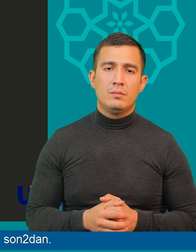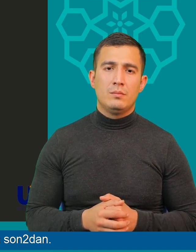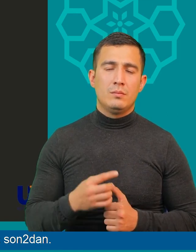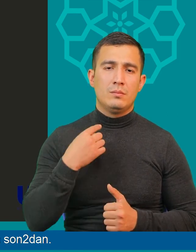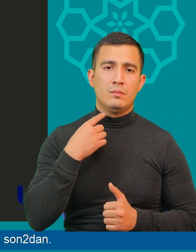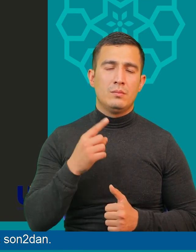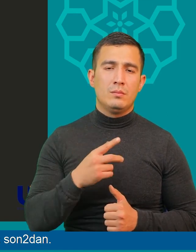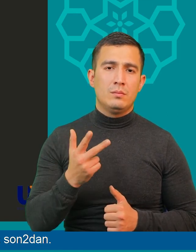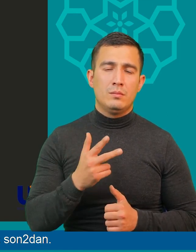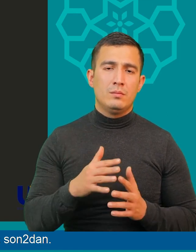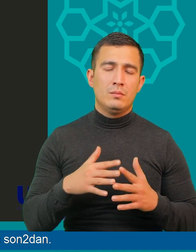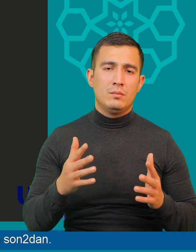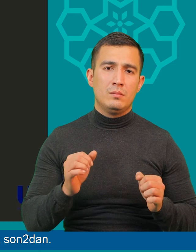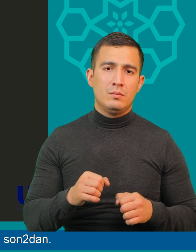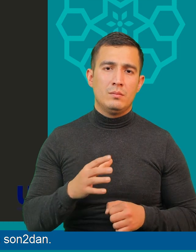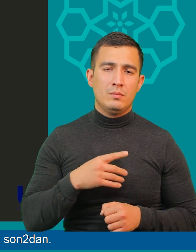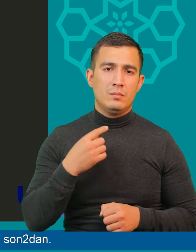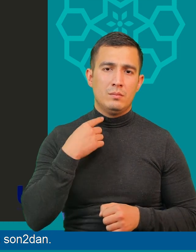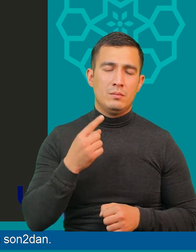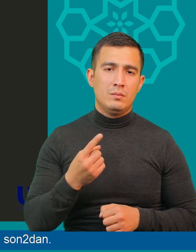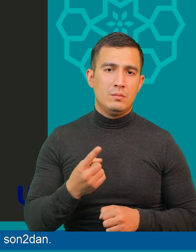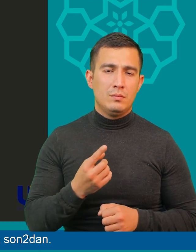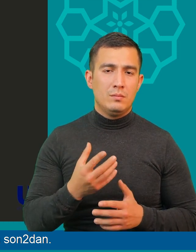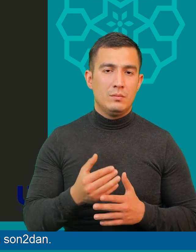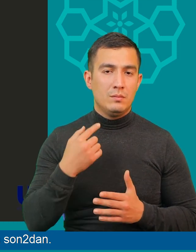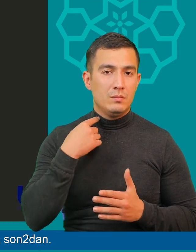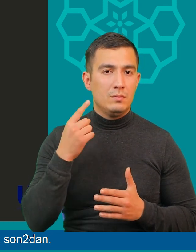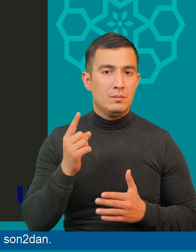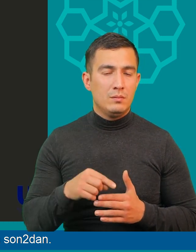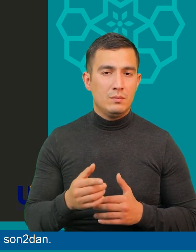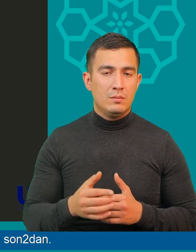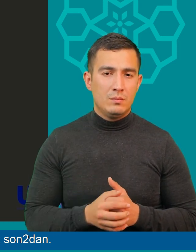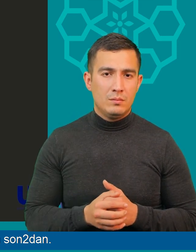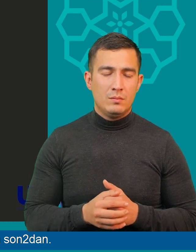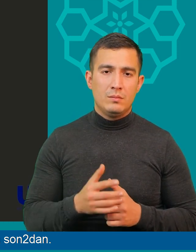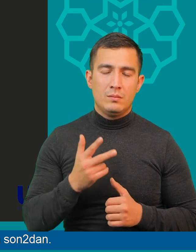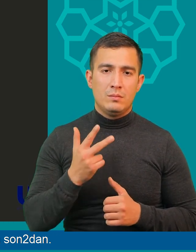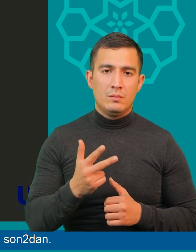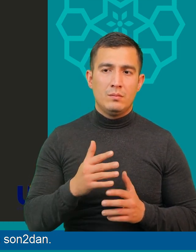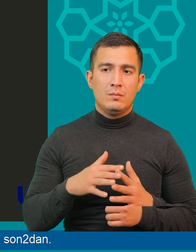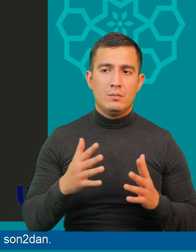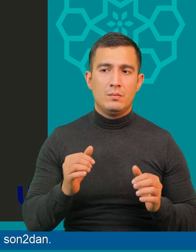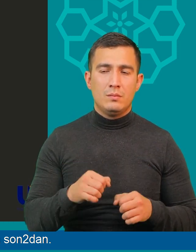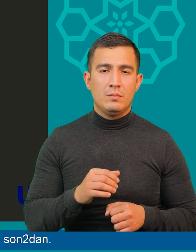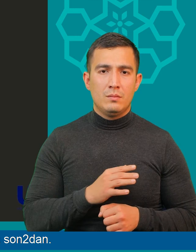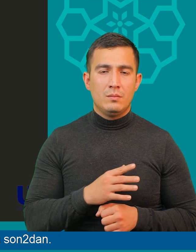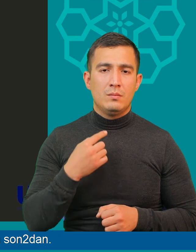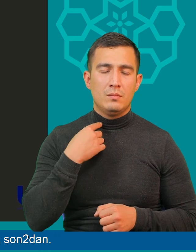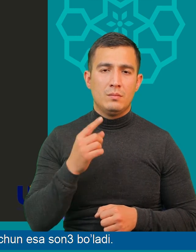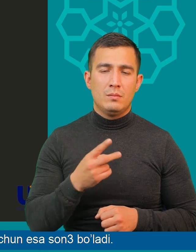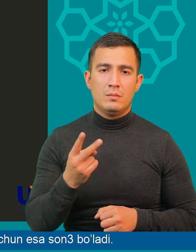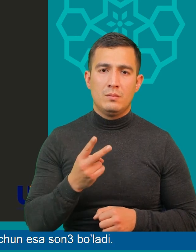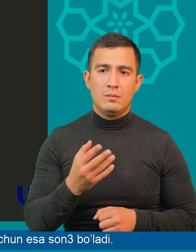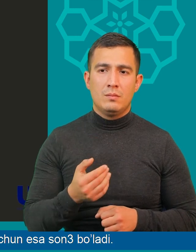Son 3 katta bo'lsa son 1 dan va son 3 katta bo'lsa son 2